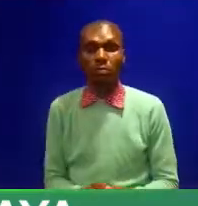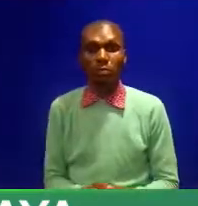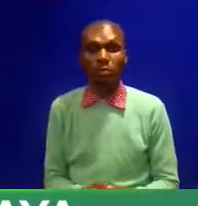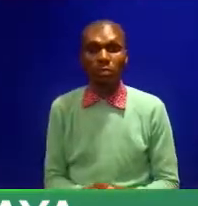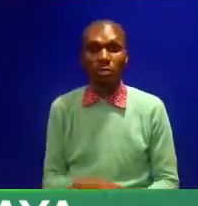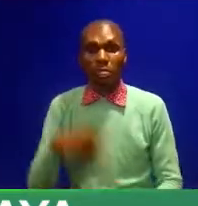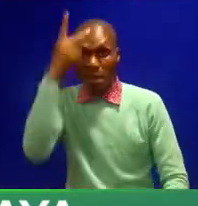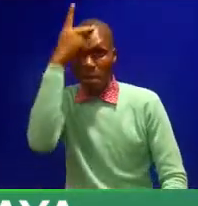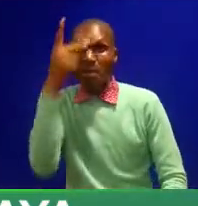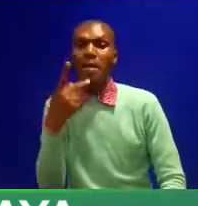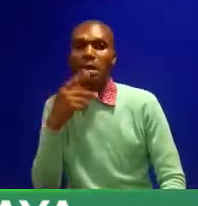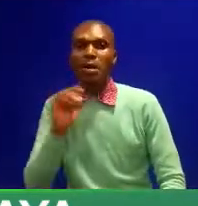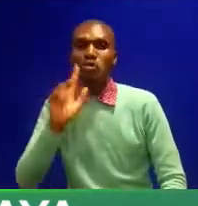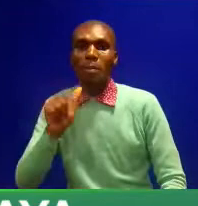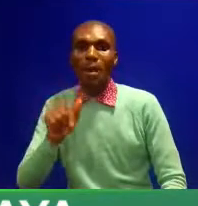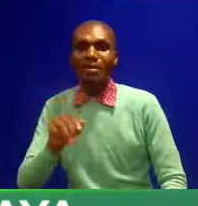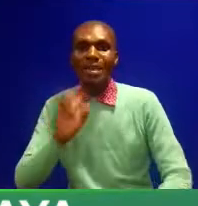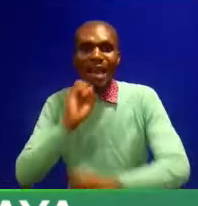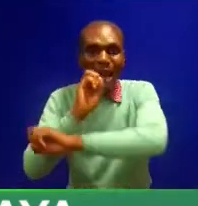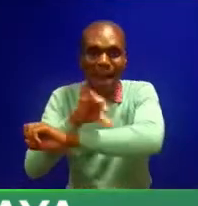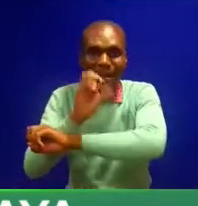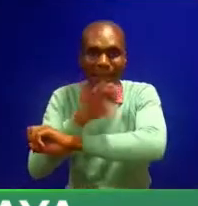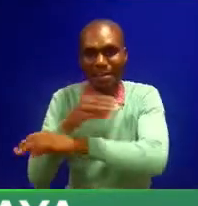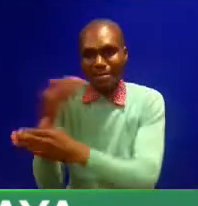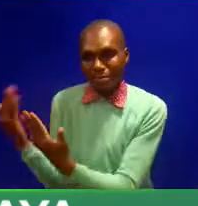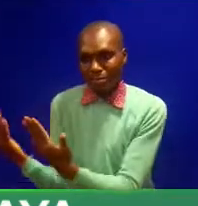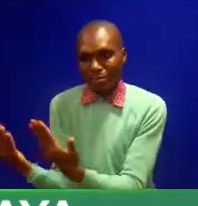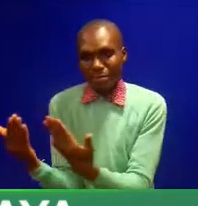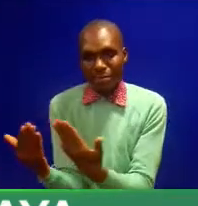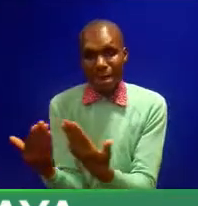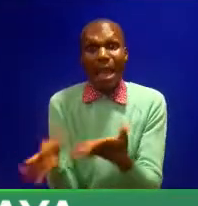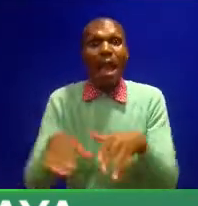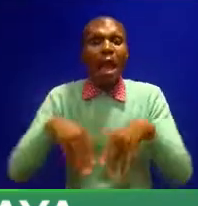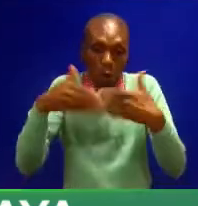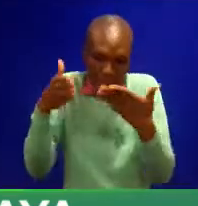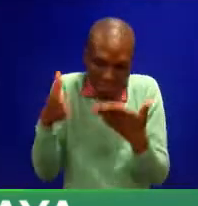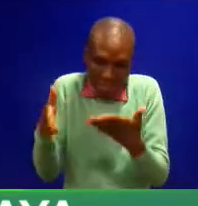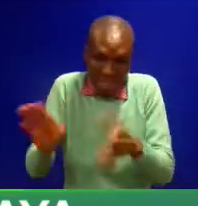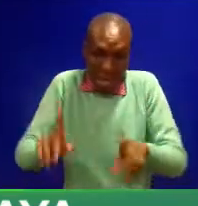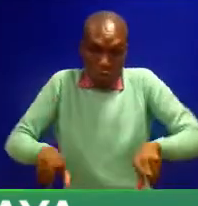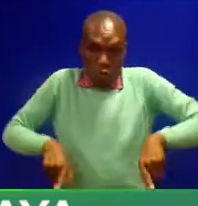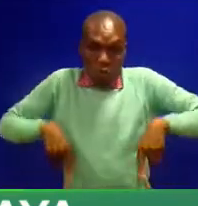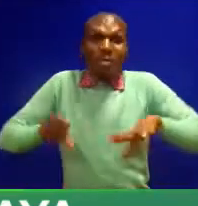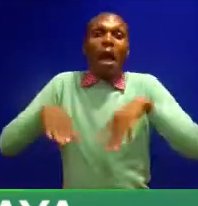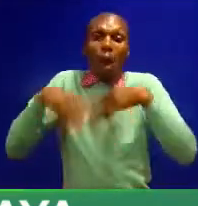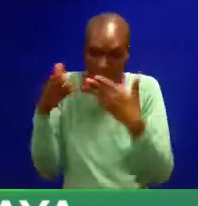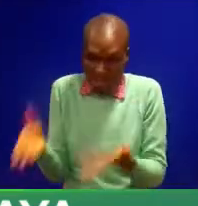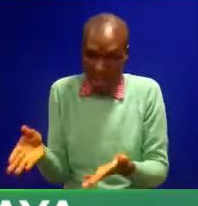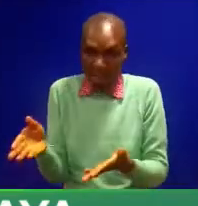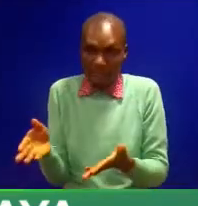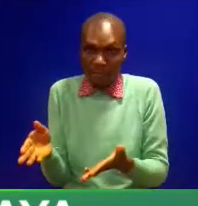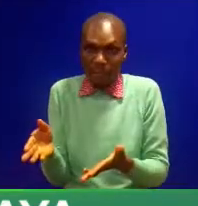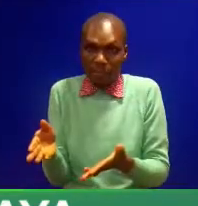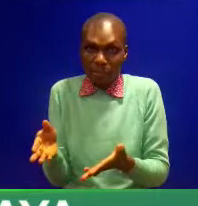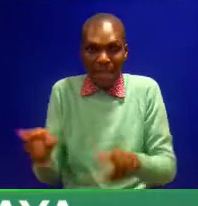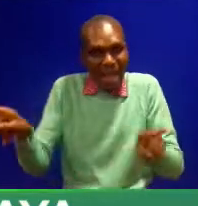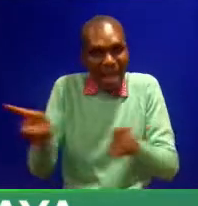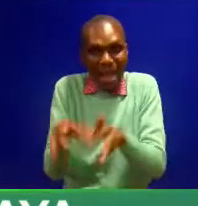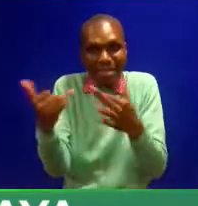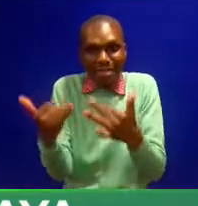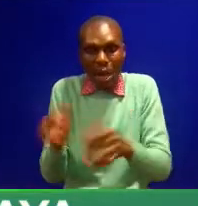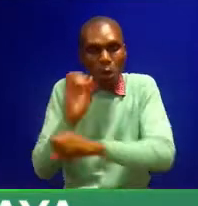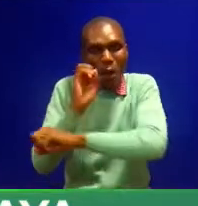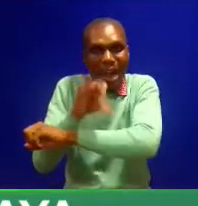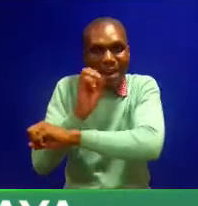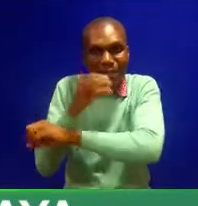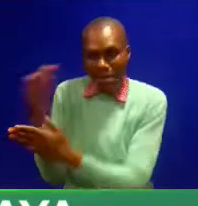omwengoli weikora kiri mwana na kya komenya na kya koba moro kiri mwana kana moke